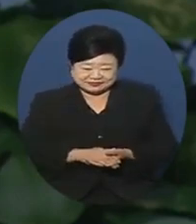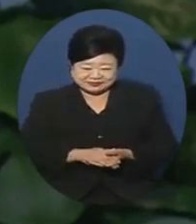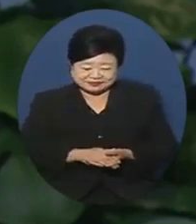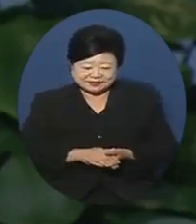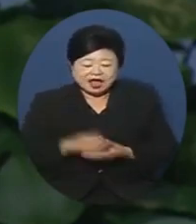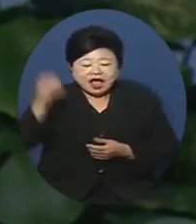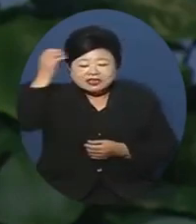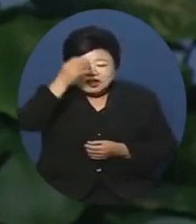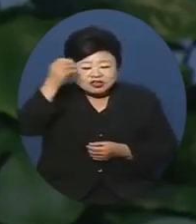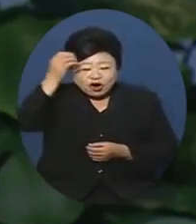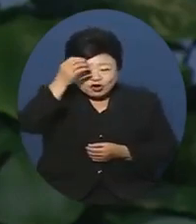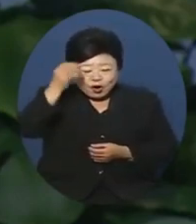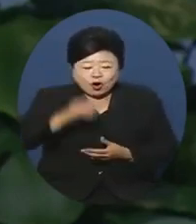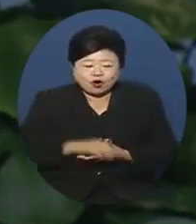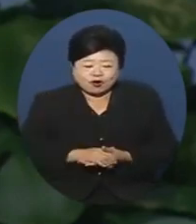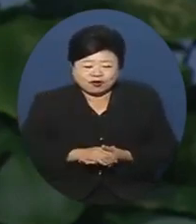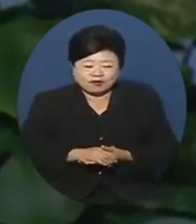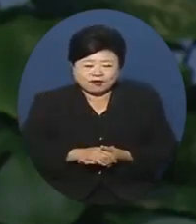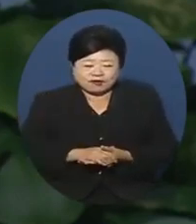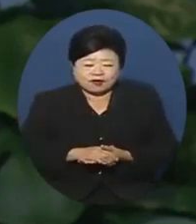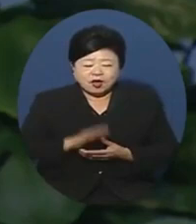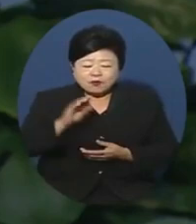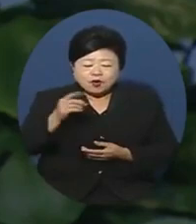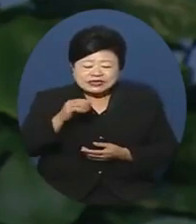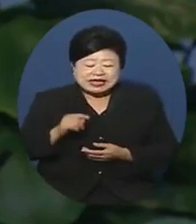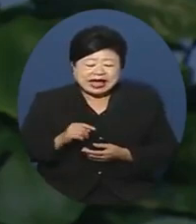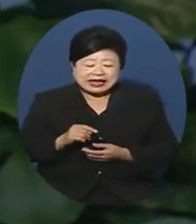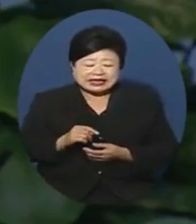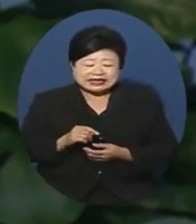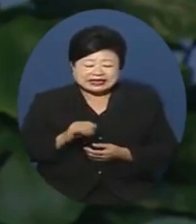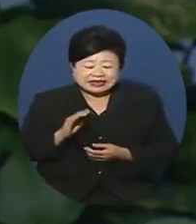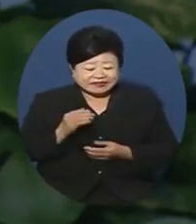그럼 성령으로 보혜사이기 때문에